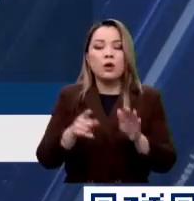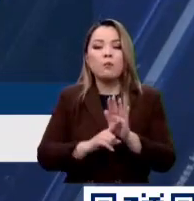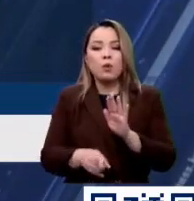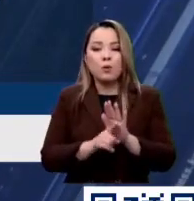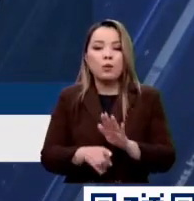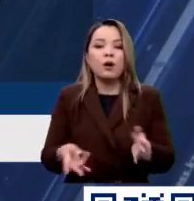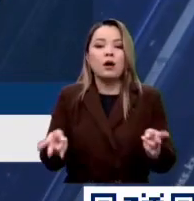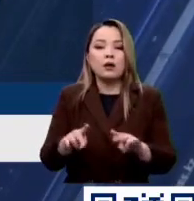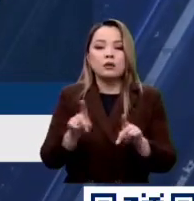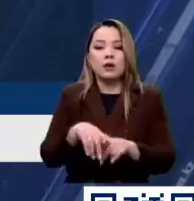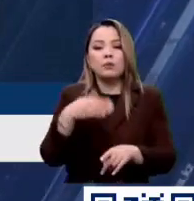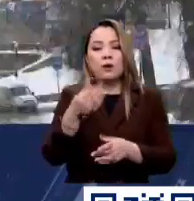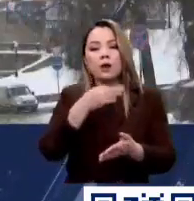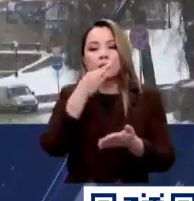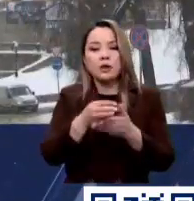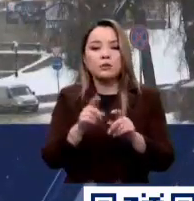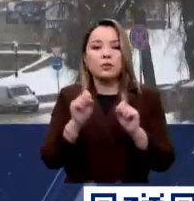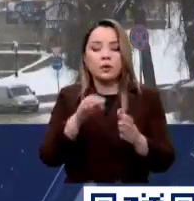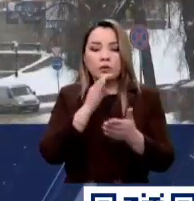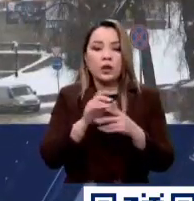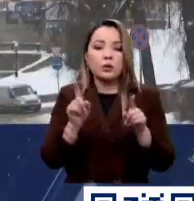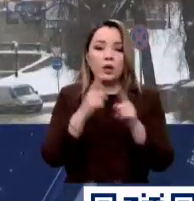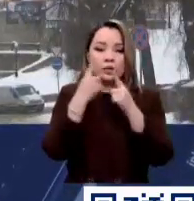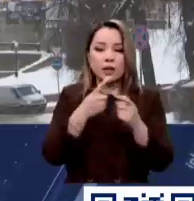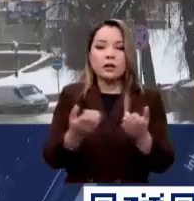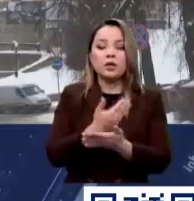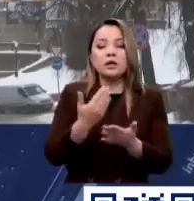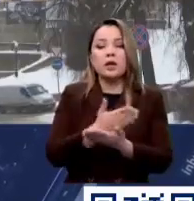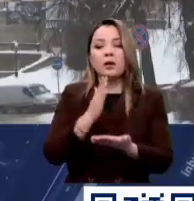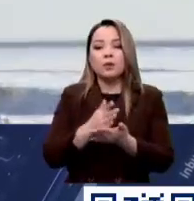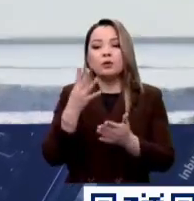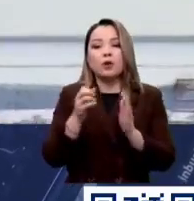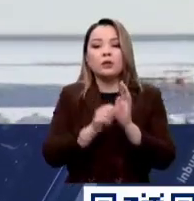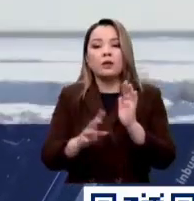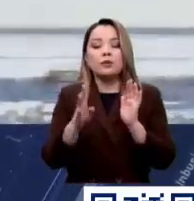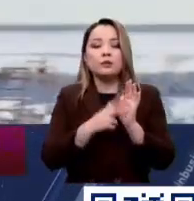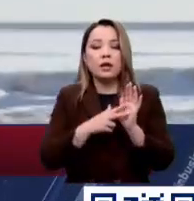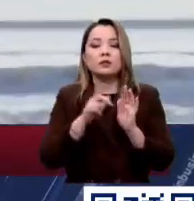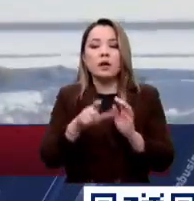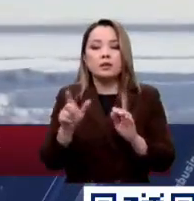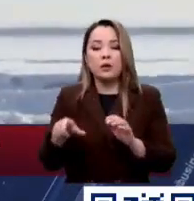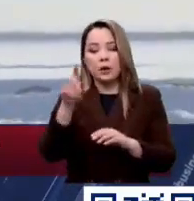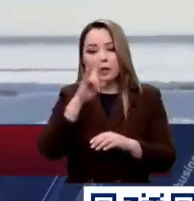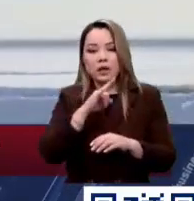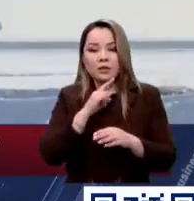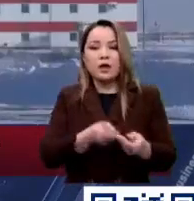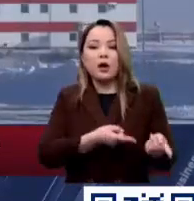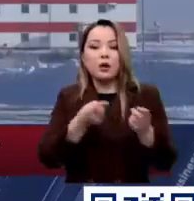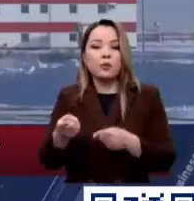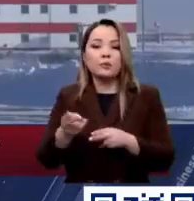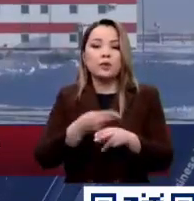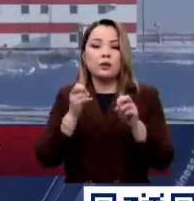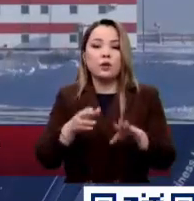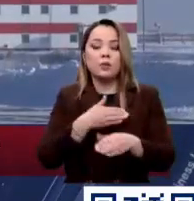астында қалдырсаңдар деп, сендерге жауап берейін де. Соңғы мәліметтер бойынша 468 қазақстандық эвакуацияға өтініш білдірген. Оларды